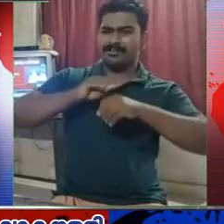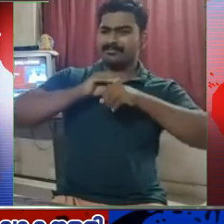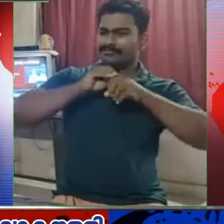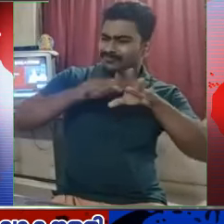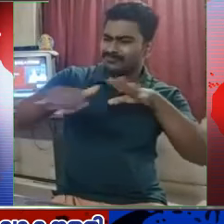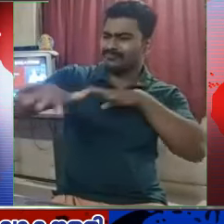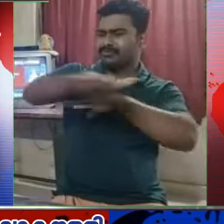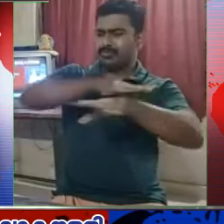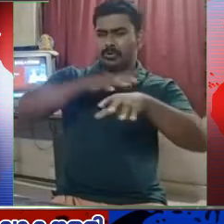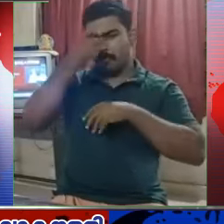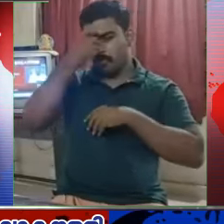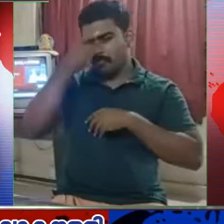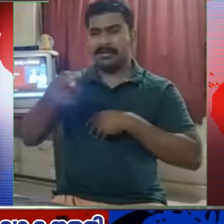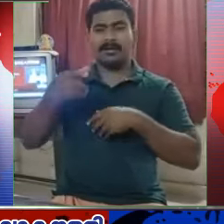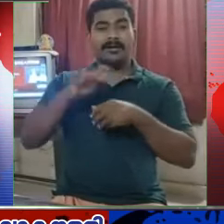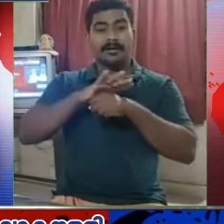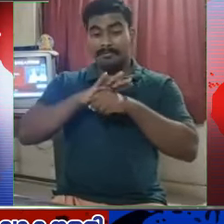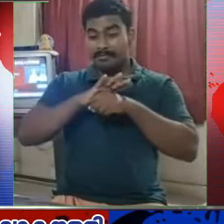എടുക്കാൻ